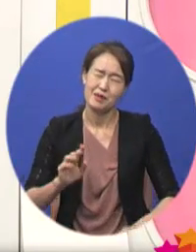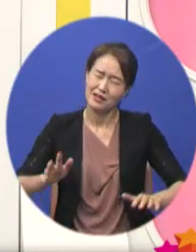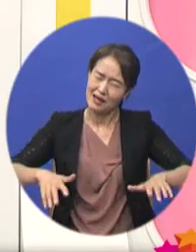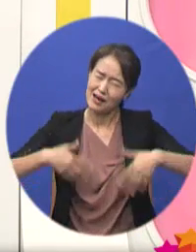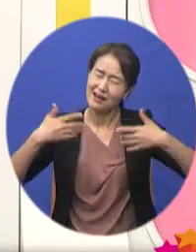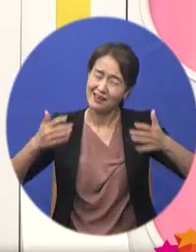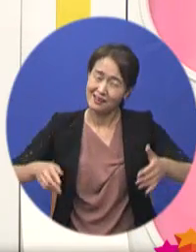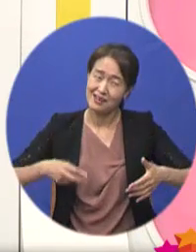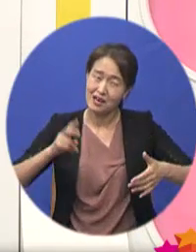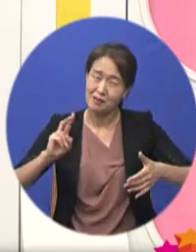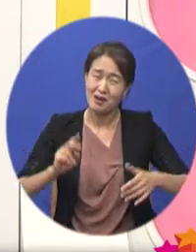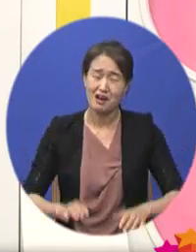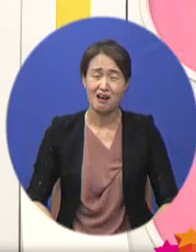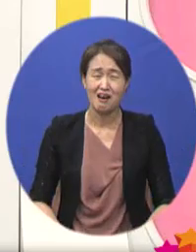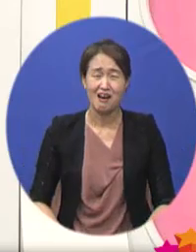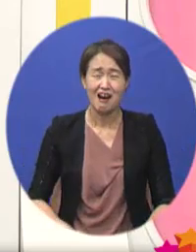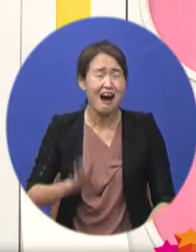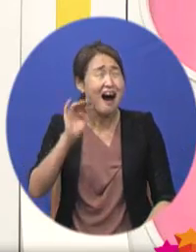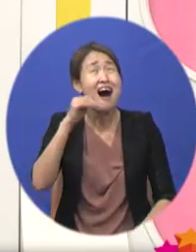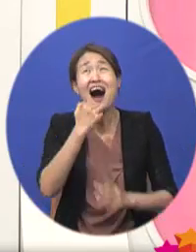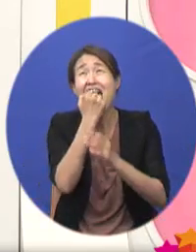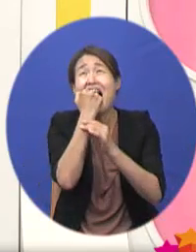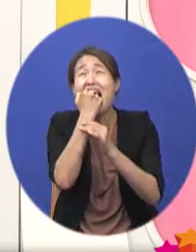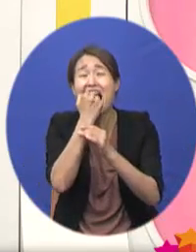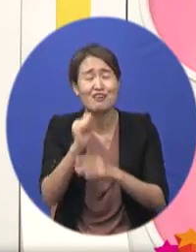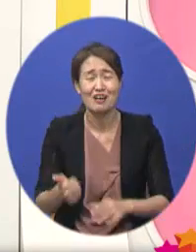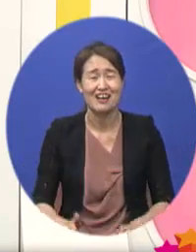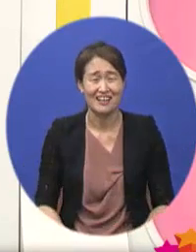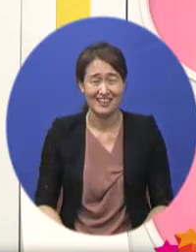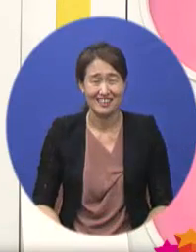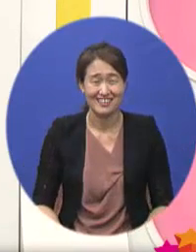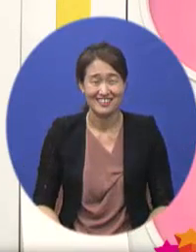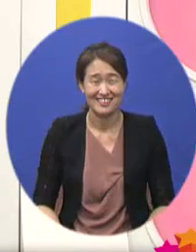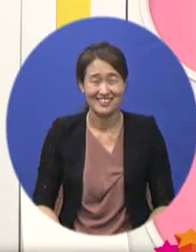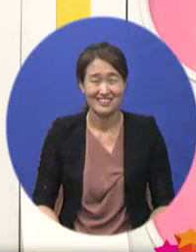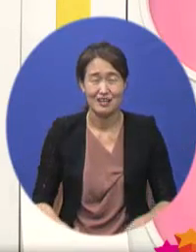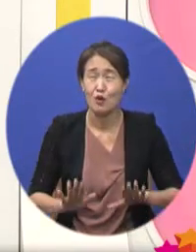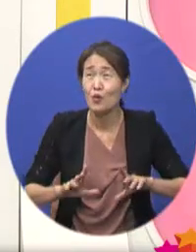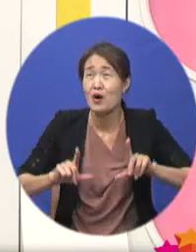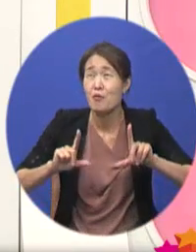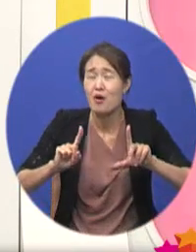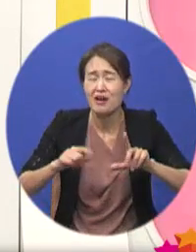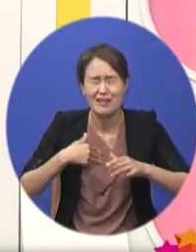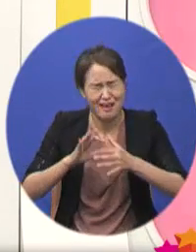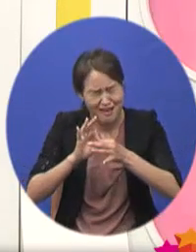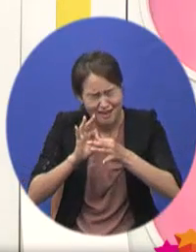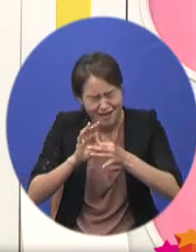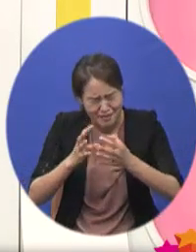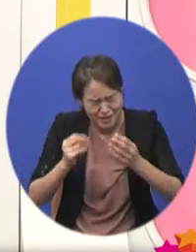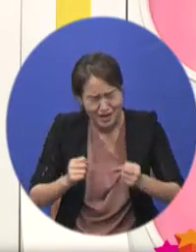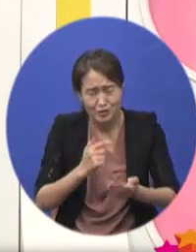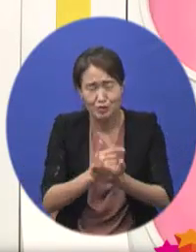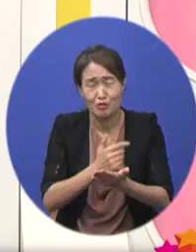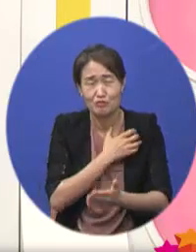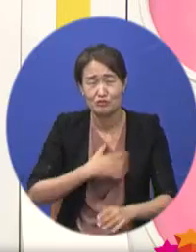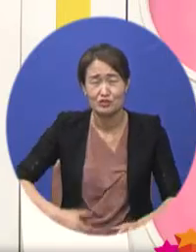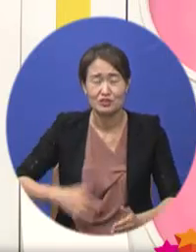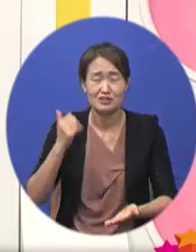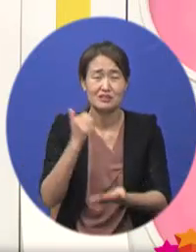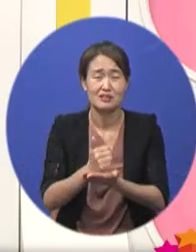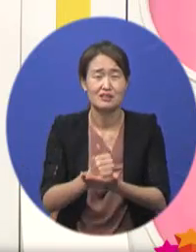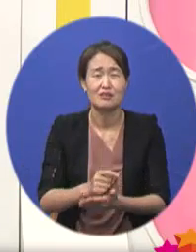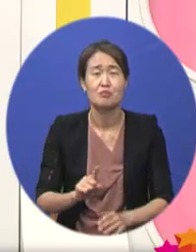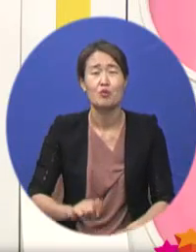될까나요? 가을에나 얼중엔 들려나가 모르겠어요. 얼중엔 되네요. 나는 네. 이렇게 관심이 많아가지고 노원 구청장 김성환 네.